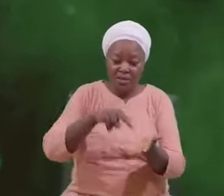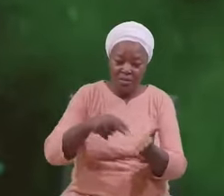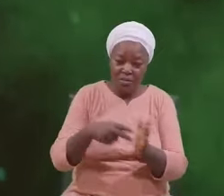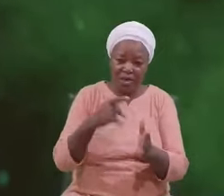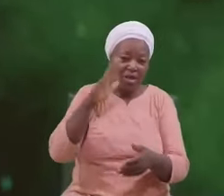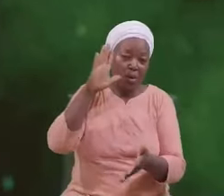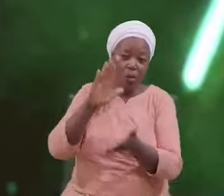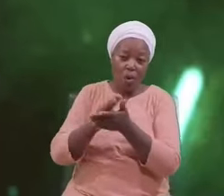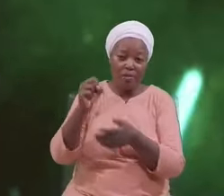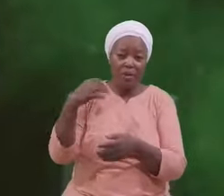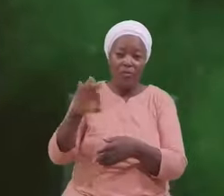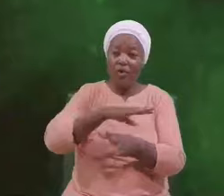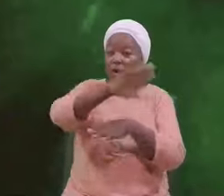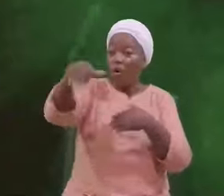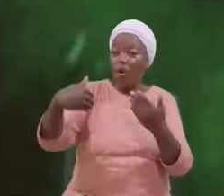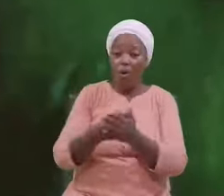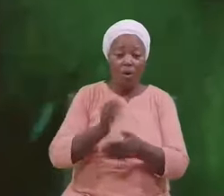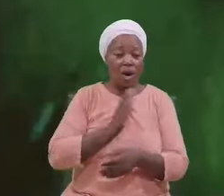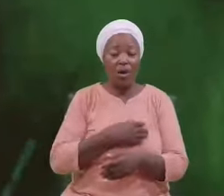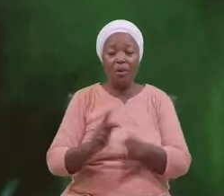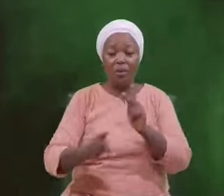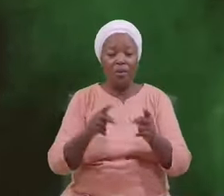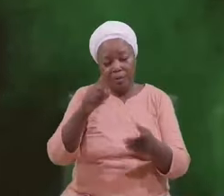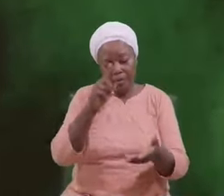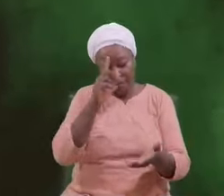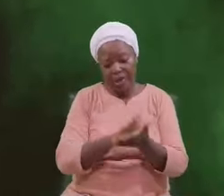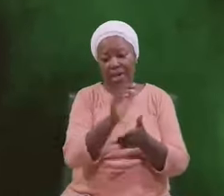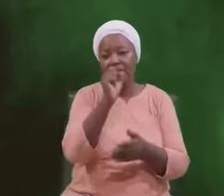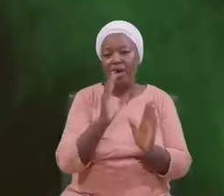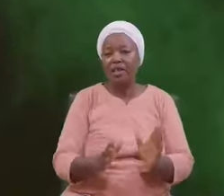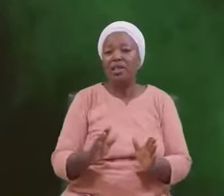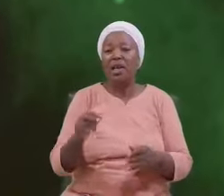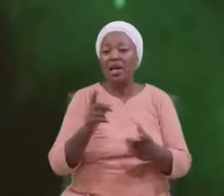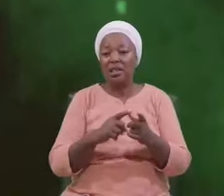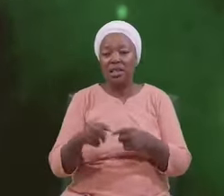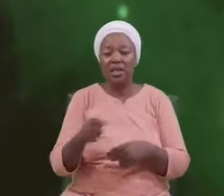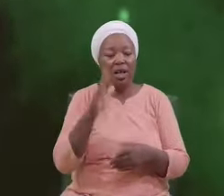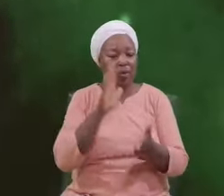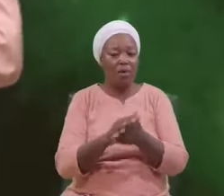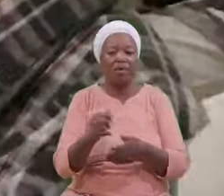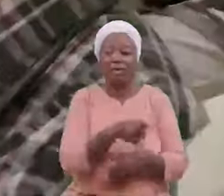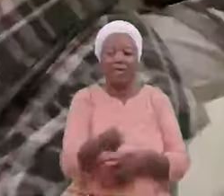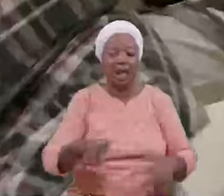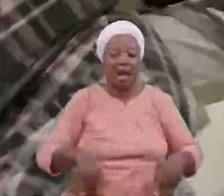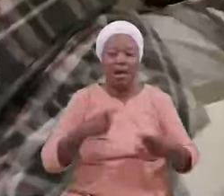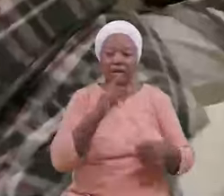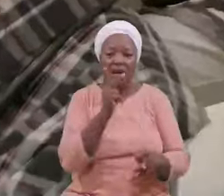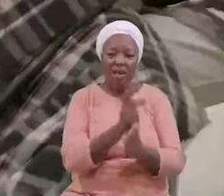les femmes de tous nos frères, alors ont leur vie sécurisée, c'est-à-dire